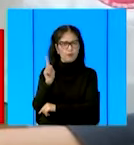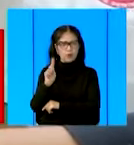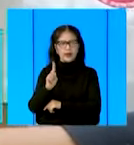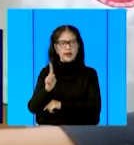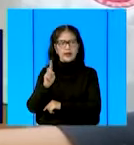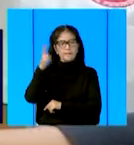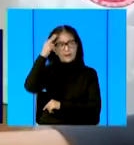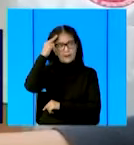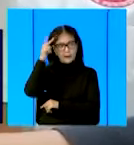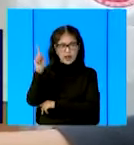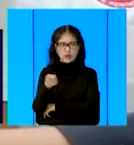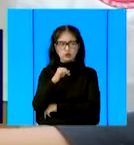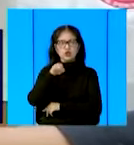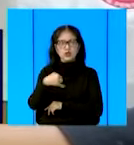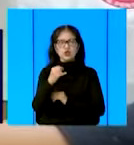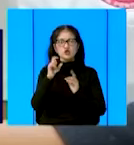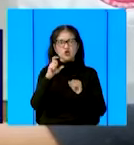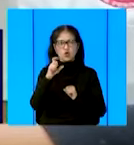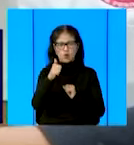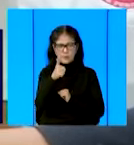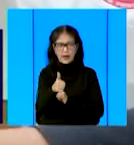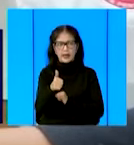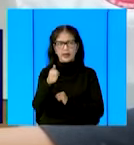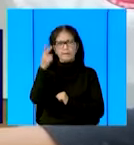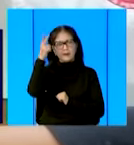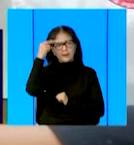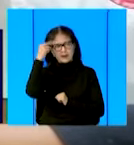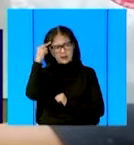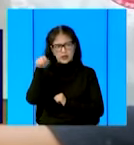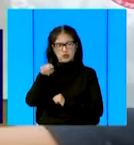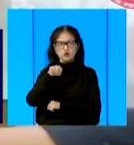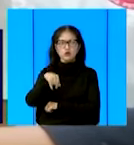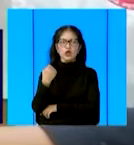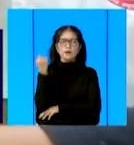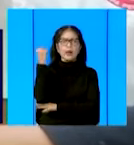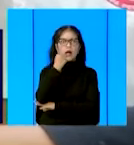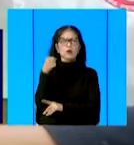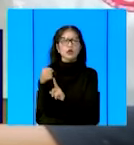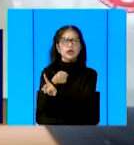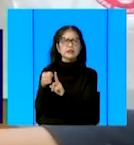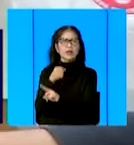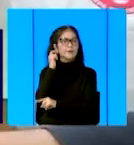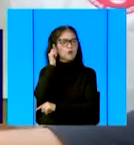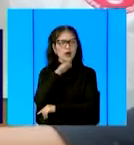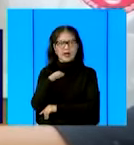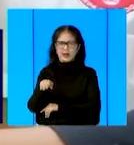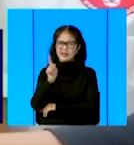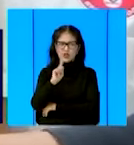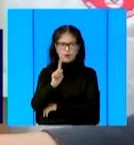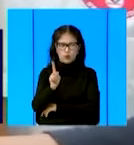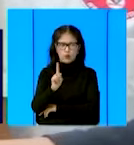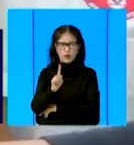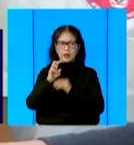harus selesai dengan dirinya sendiri. Jangan pemimpin itu adalah pelaku daripada kekerasan terhadap perempuan dan anak. Oleh karena itu kami mengimbau juga